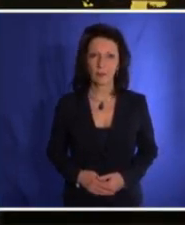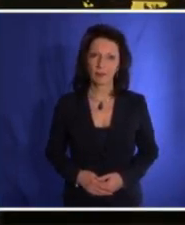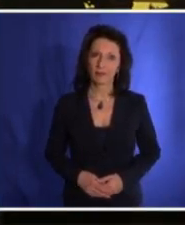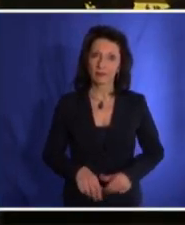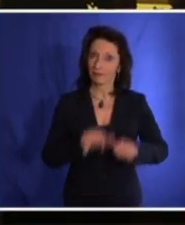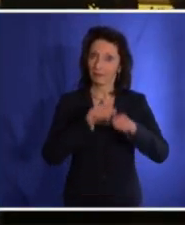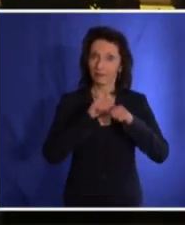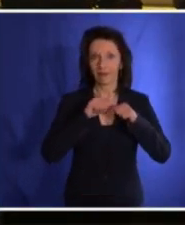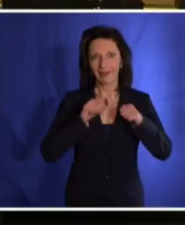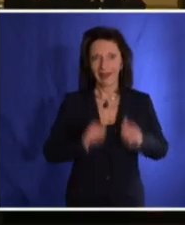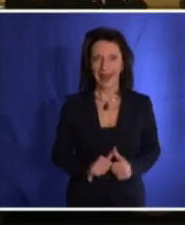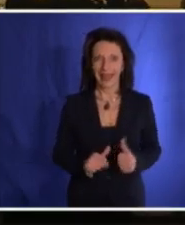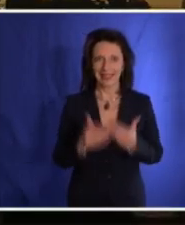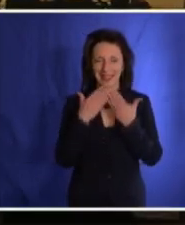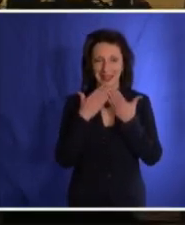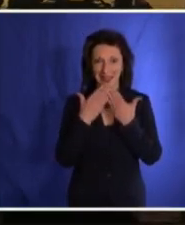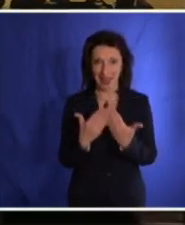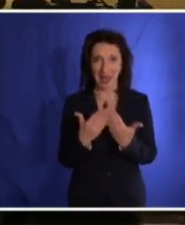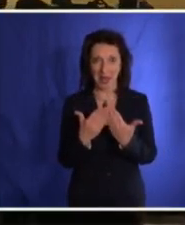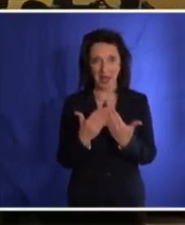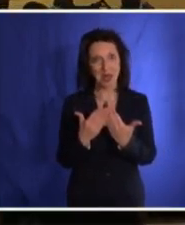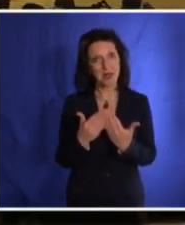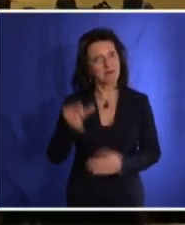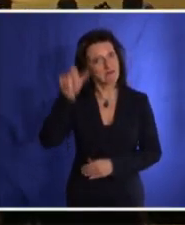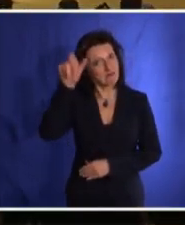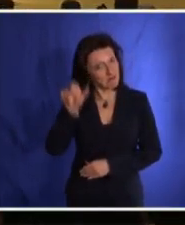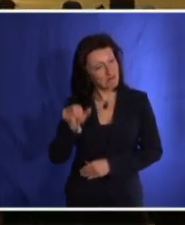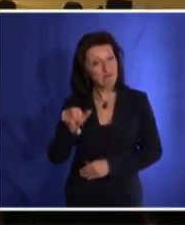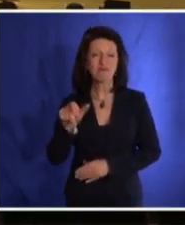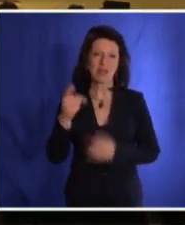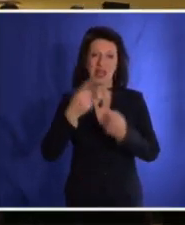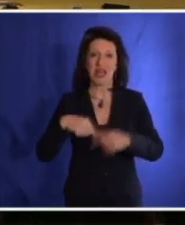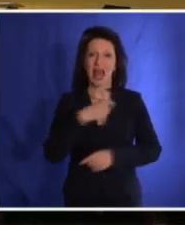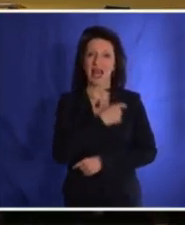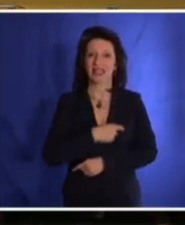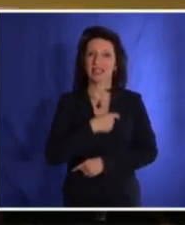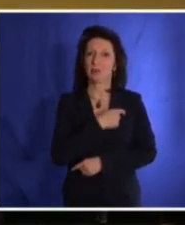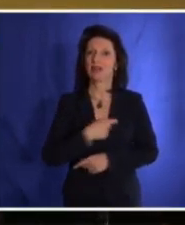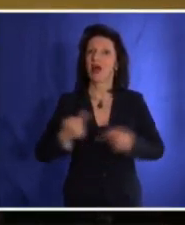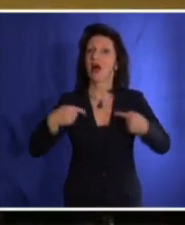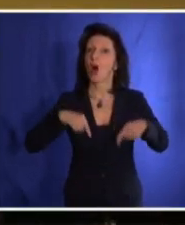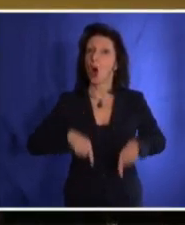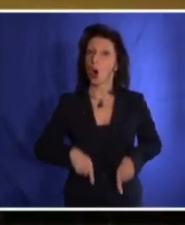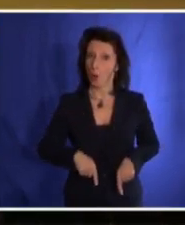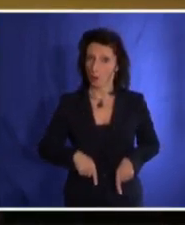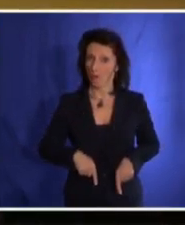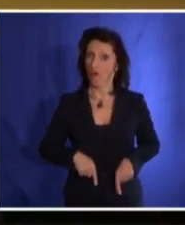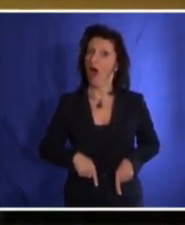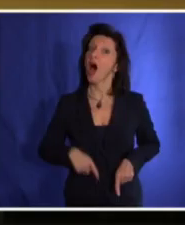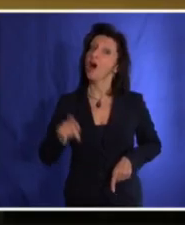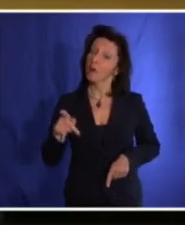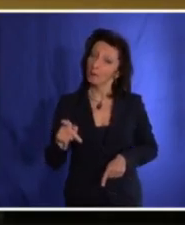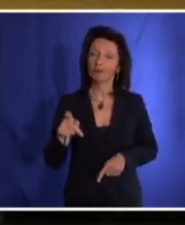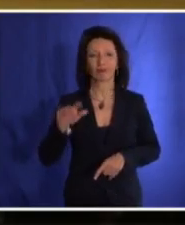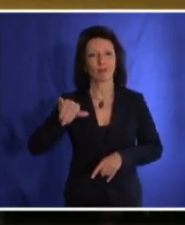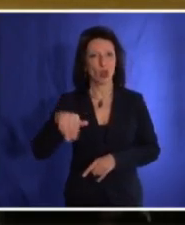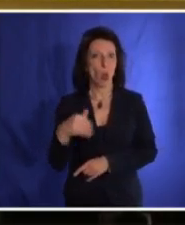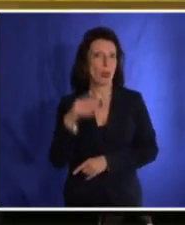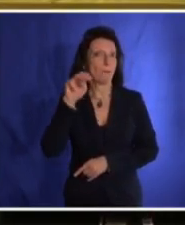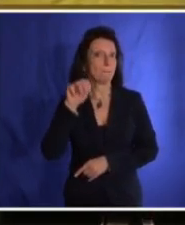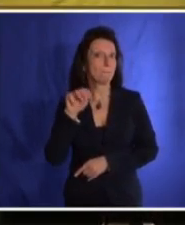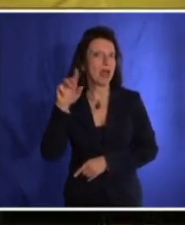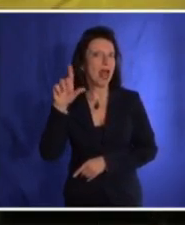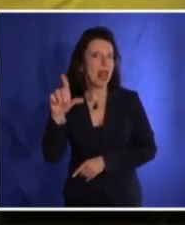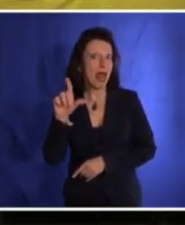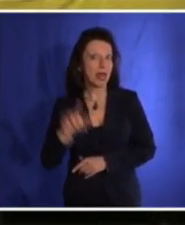Herzlichen Dank an unsere designierte Landesparteiobfrau, an unsere Johanna Mickl-Eitner. Liebe Hanne, es